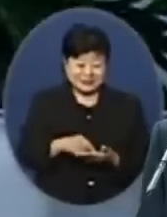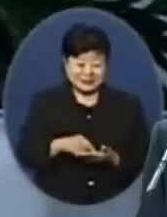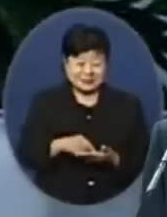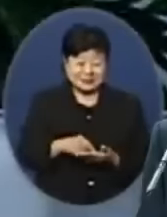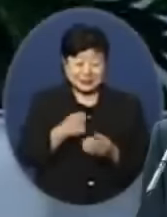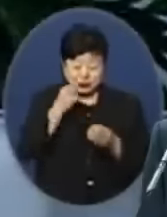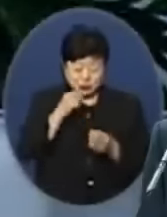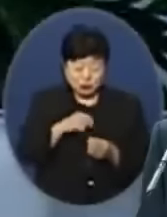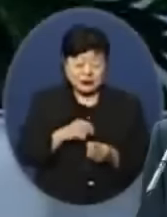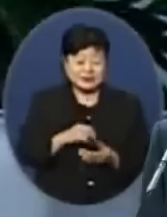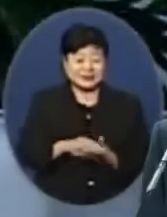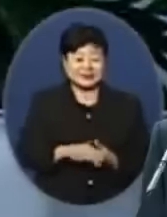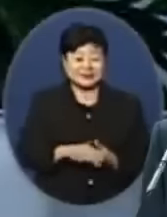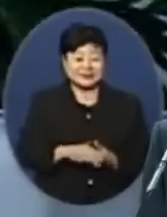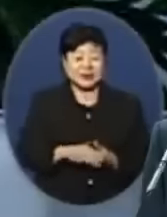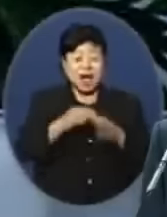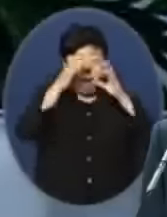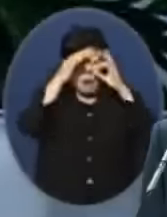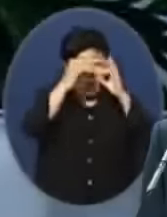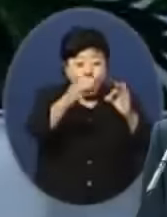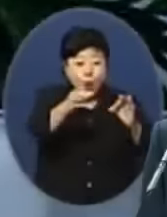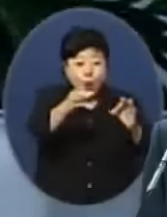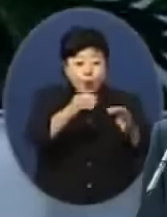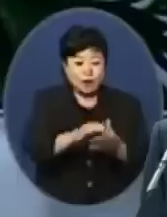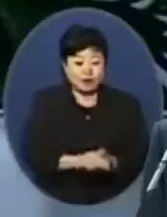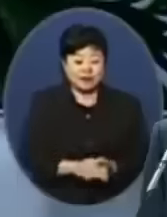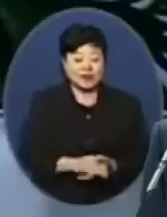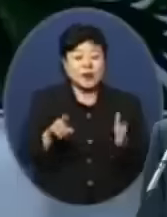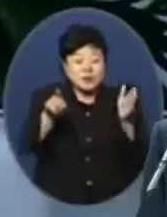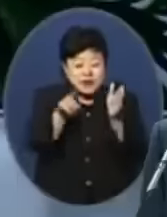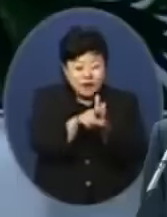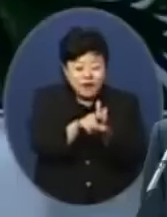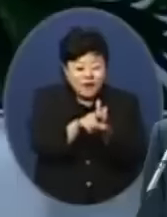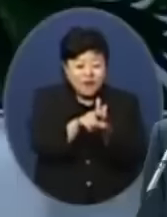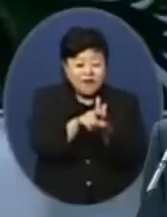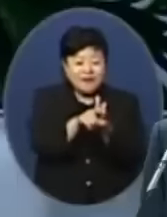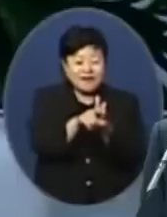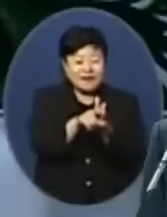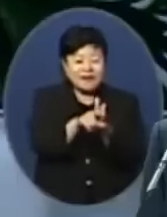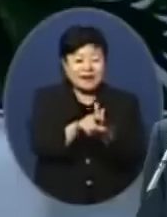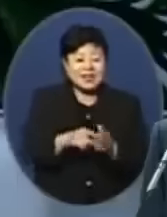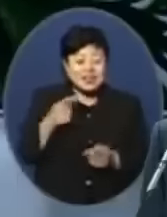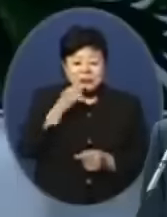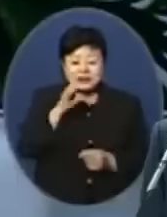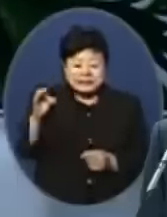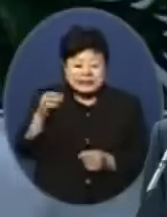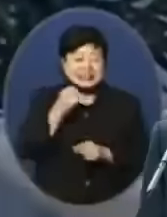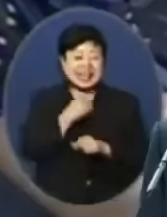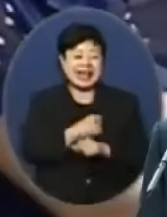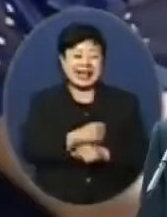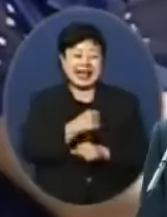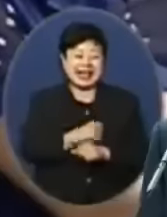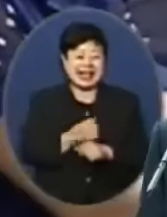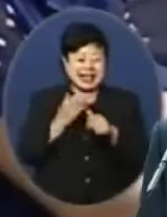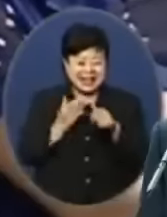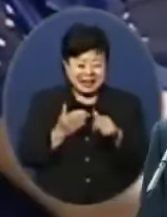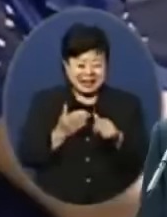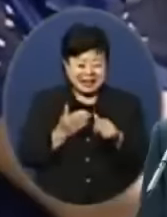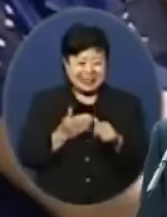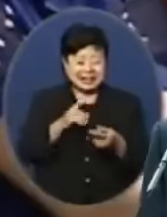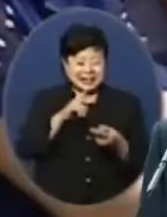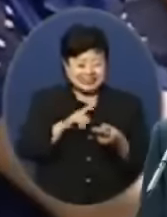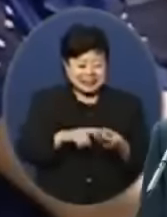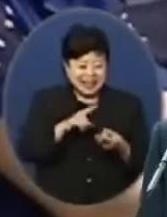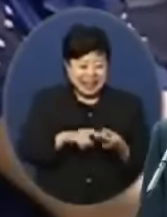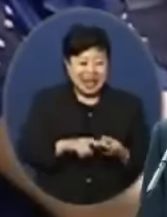이렇게 간단하게 외우십시오. 보고 믿고 입으로 시인하다.